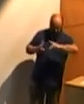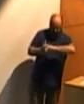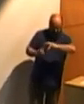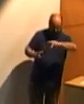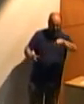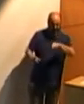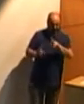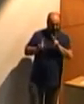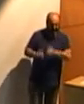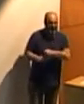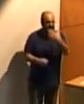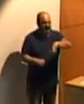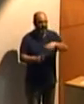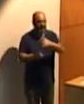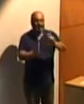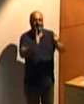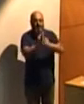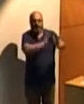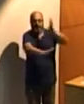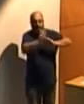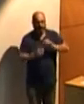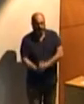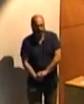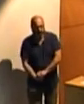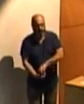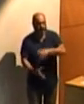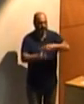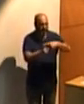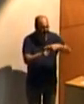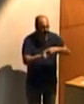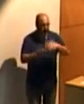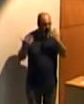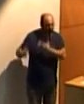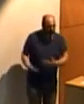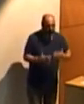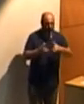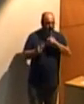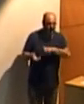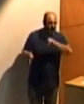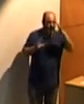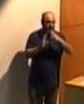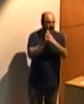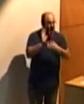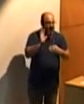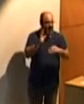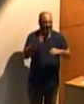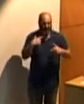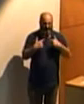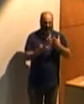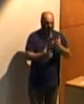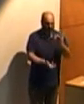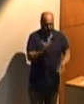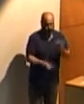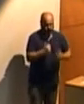température et la profondeur de mise en place de tels ou tels roche donc je peux faire des équations je peux faire des modèles si je fonce magma